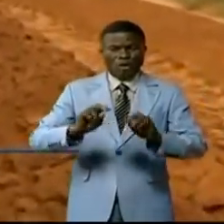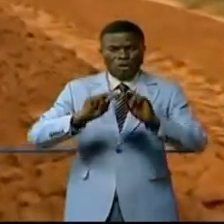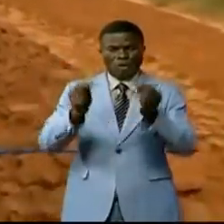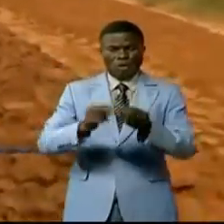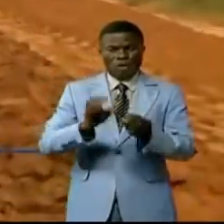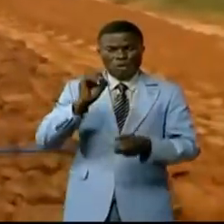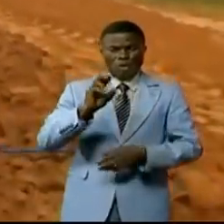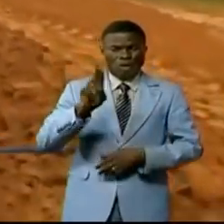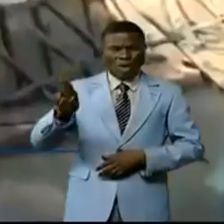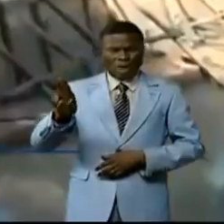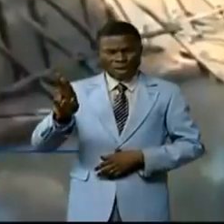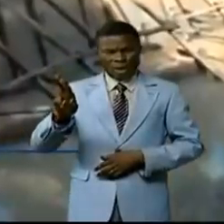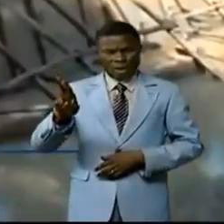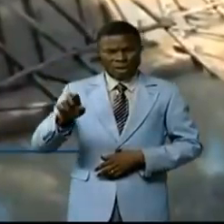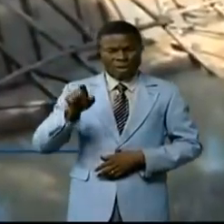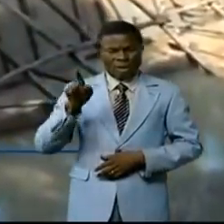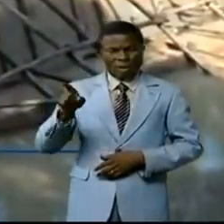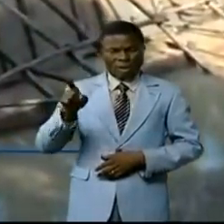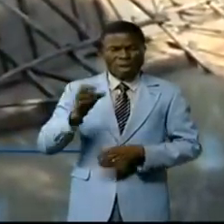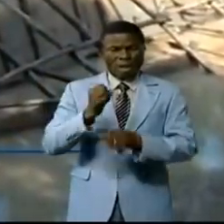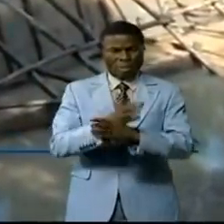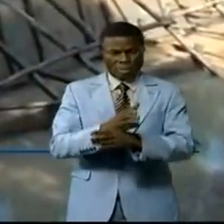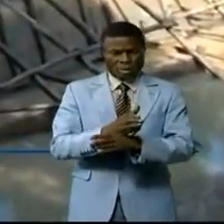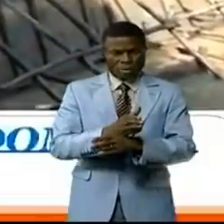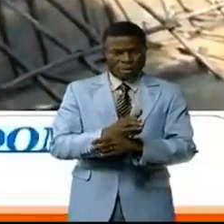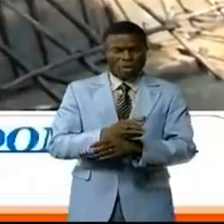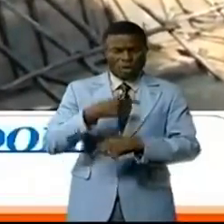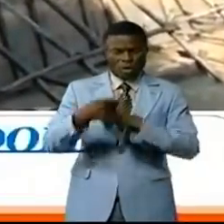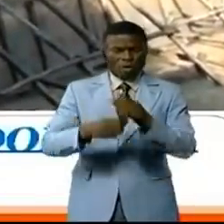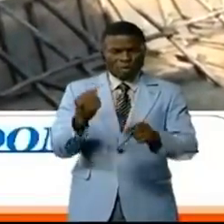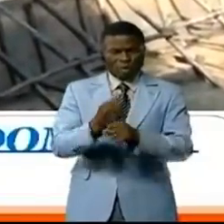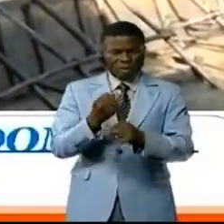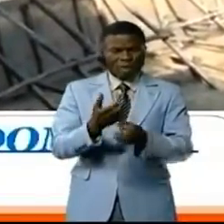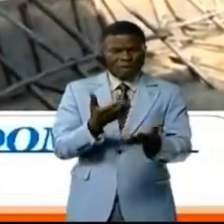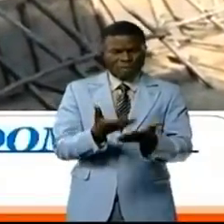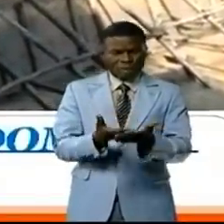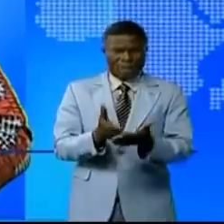des routes déjà disponible pour l'exécution des travaux.